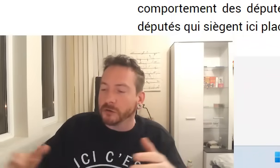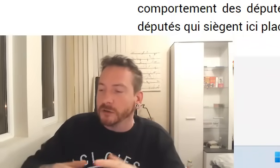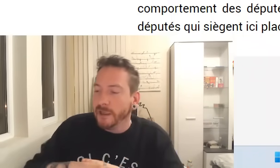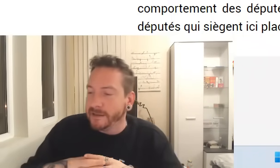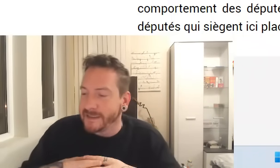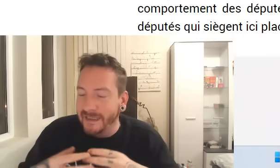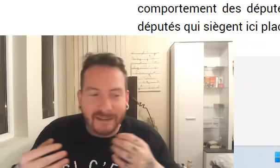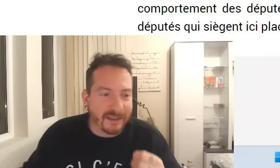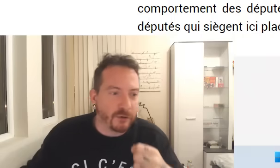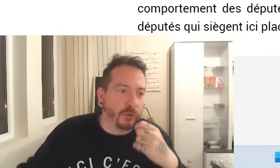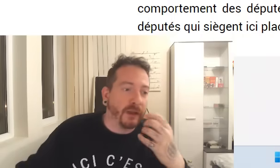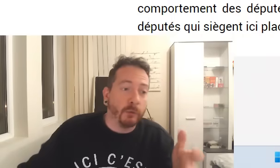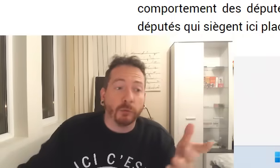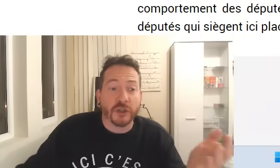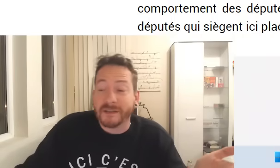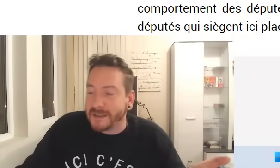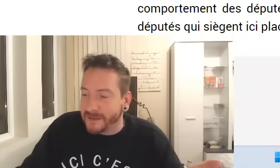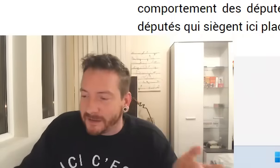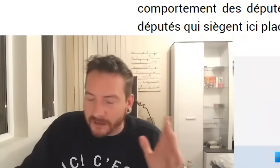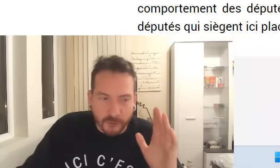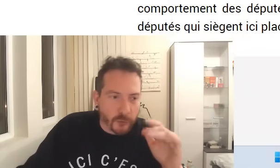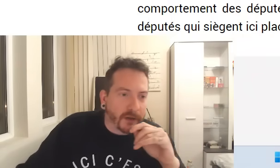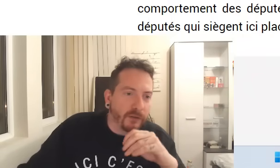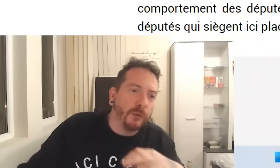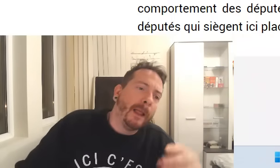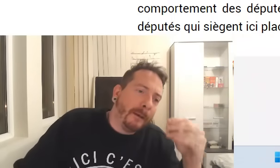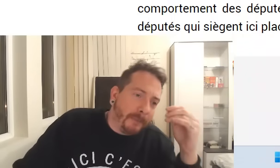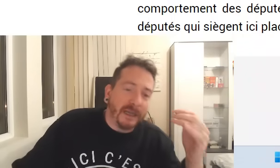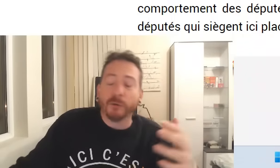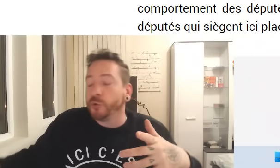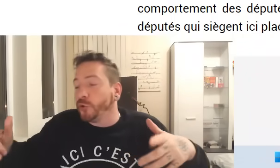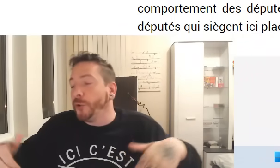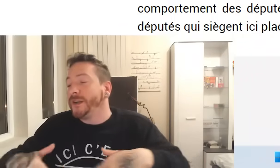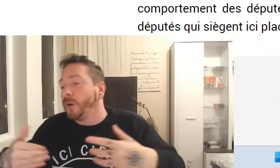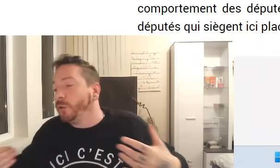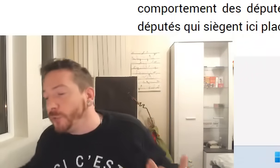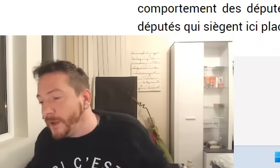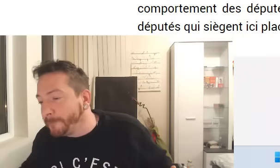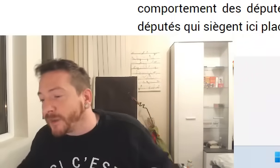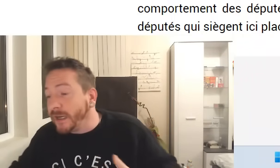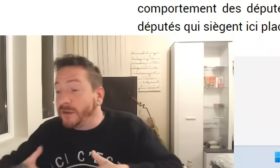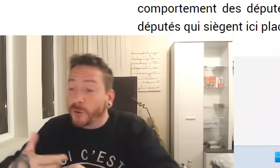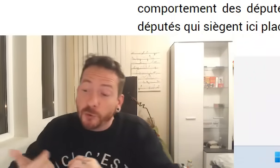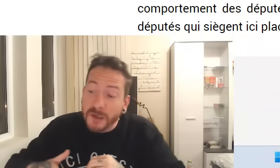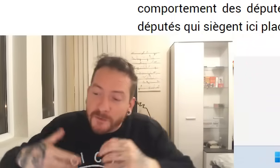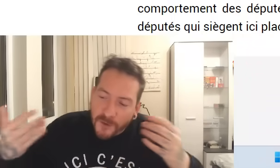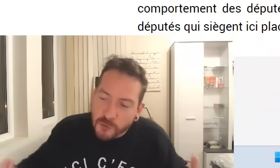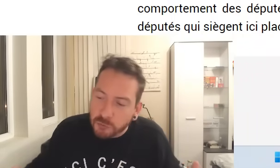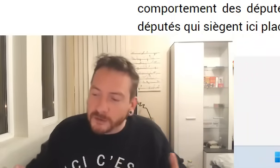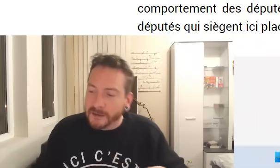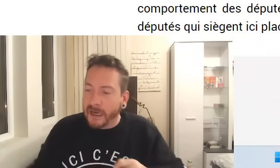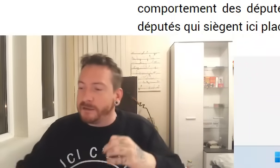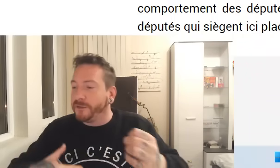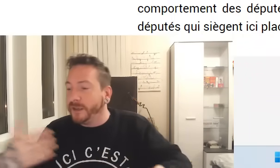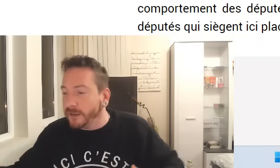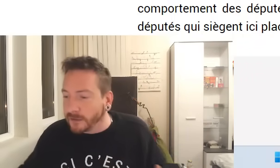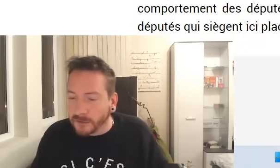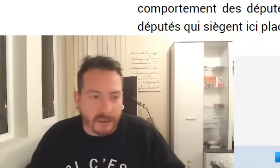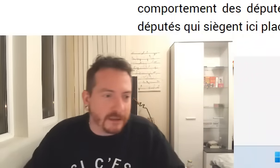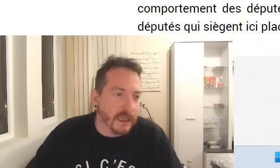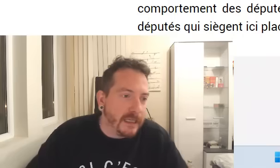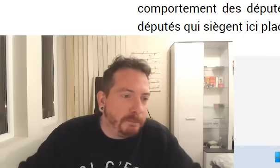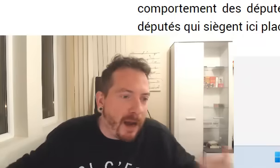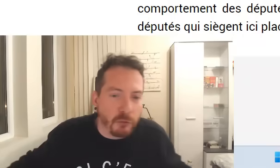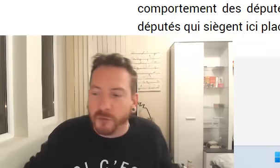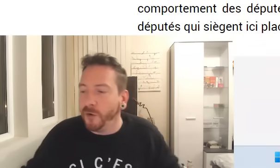comprendre ce qui a écrit sur le tableau bon déjà est-ce qu'il sait lire c'est une autre question mais et donc du coup il s'ennuie il s'ennuie il fait du bruit hein il fait